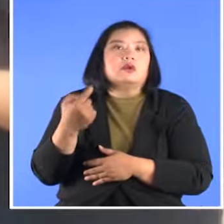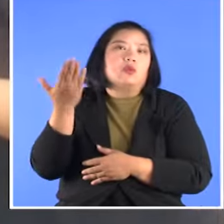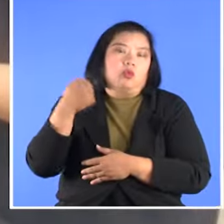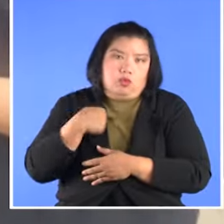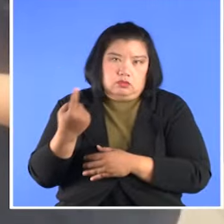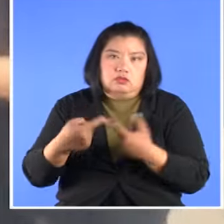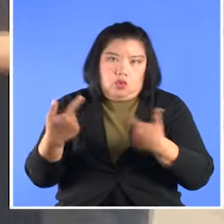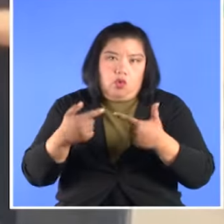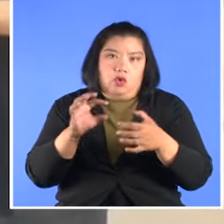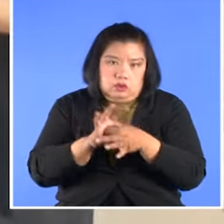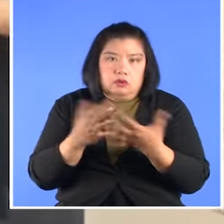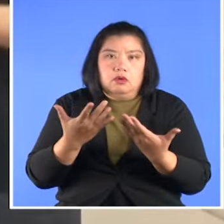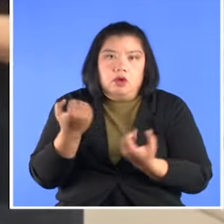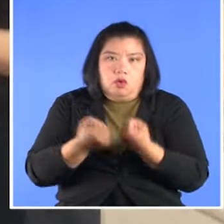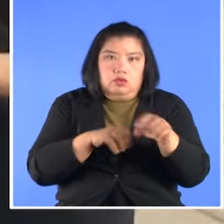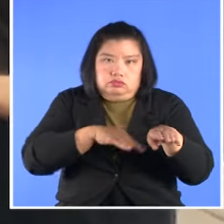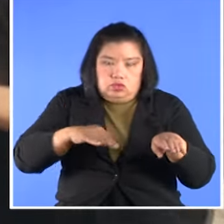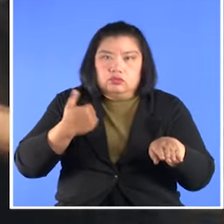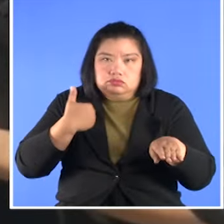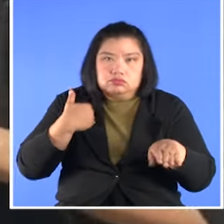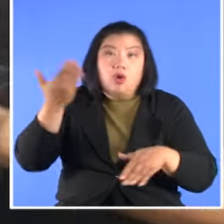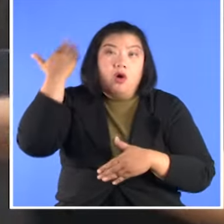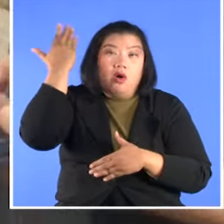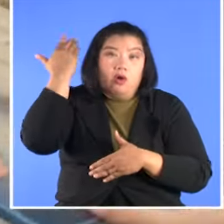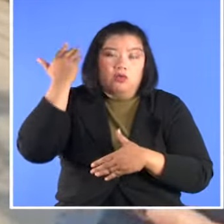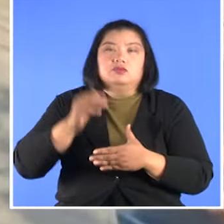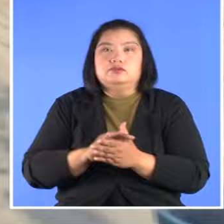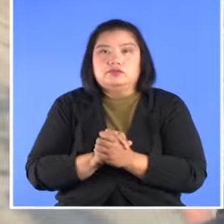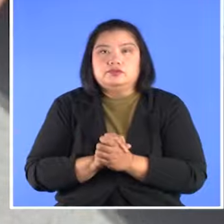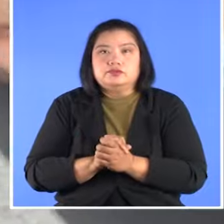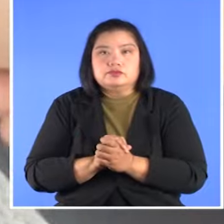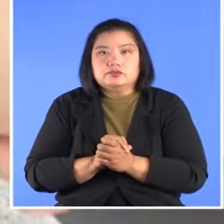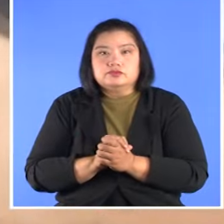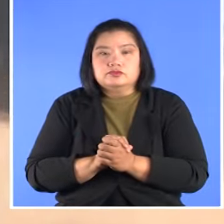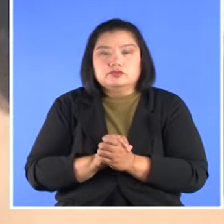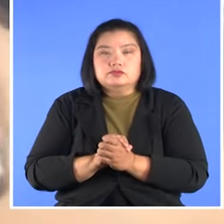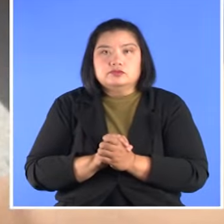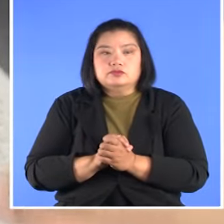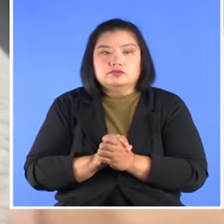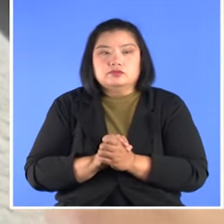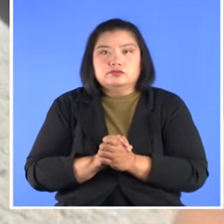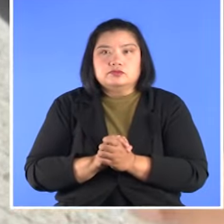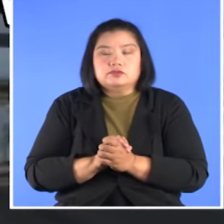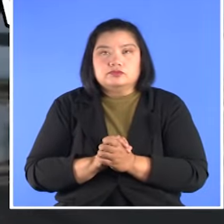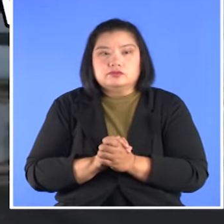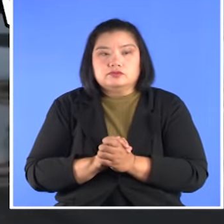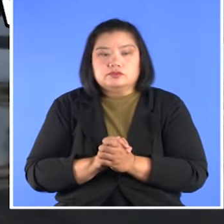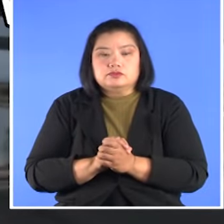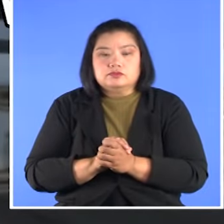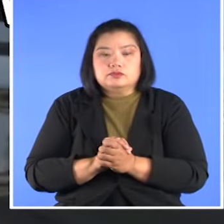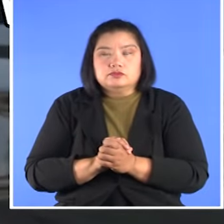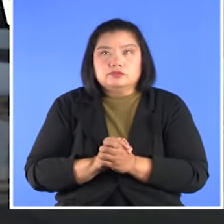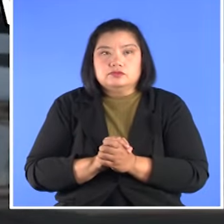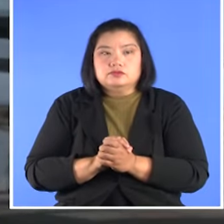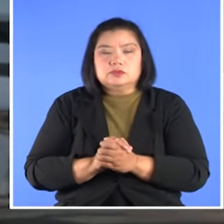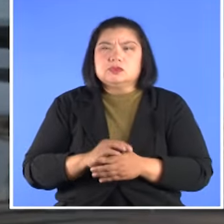ขานเรื่องที่จอดรถของเธออ้าฟังเสียงเธอหน่อยซิหมดเลยเนี่ยนะใช่ค่ะผู้ก่อเหตุตามความ